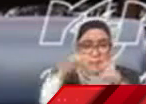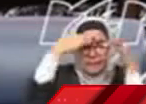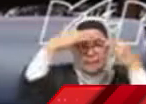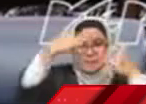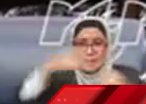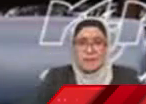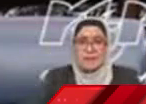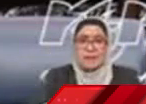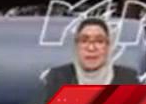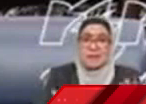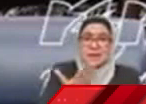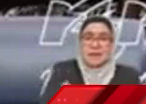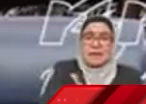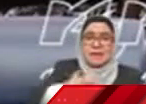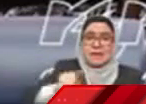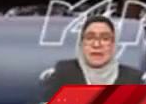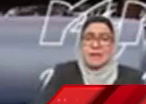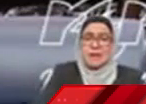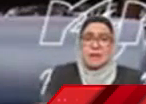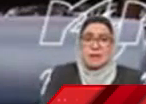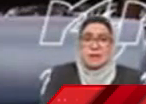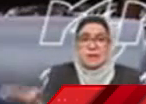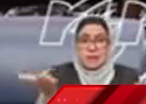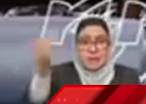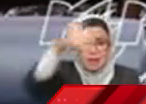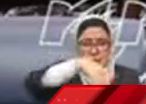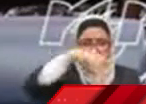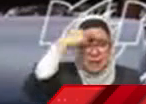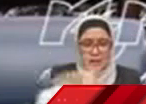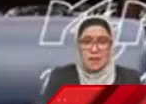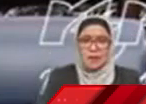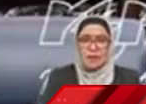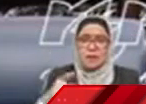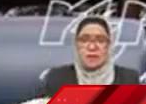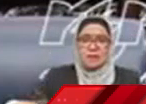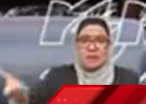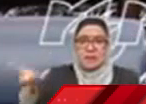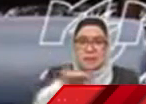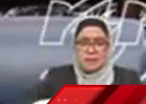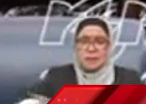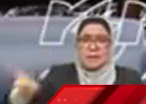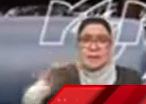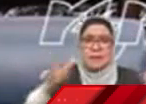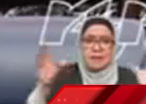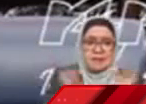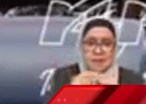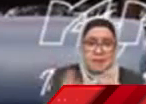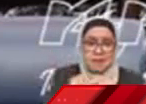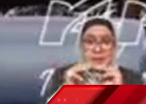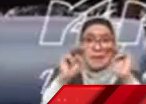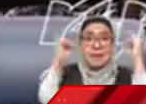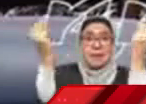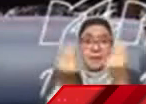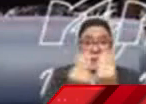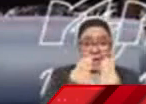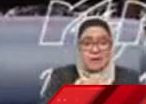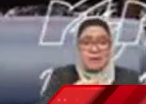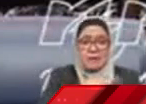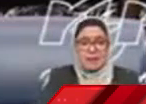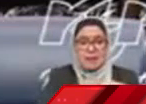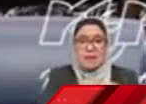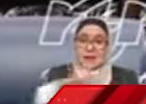cadangan ini perlu diangkat smule untuk pertimbangan majelis Kementerian pengangkutan ingin menjelaskan bahwa